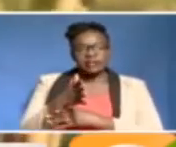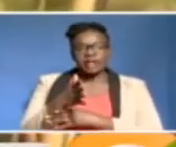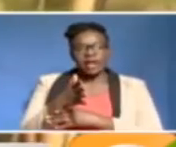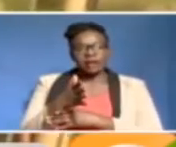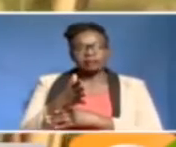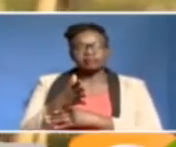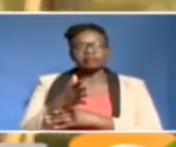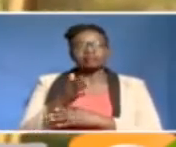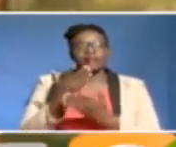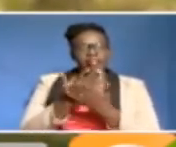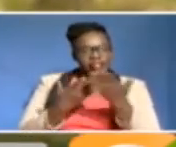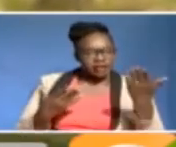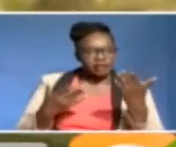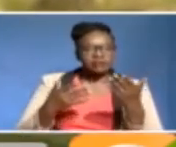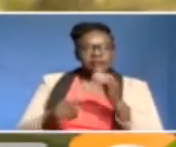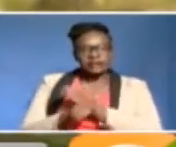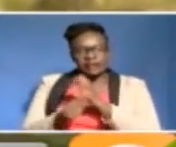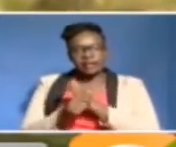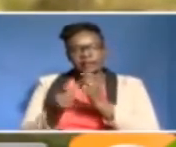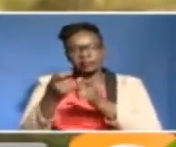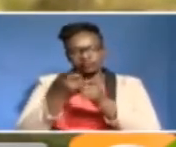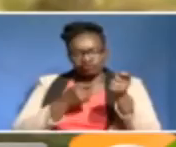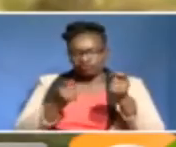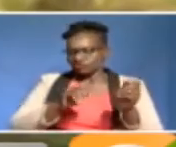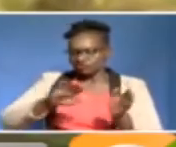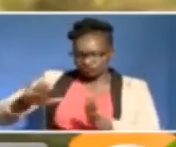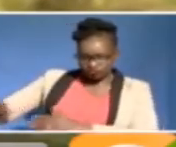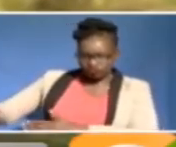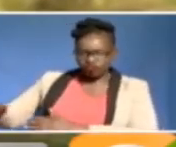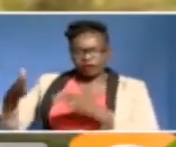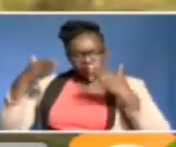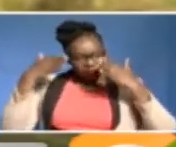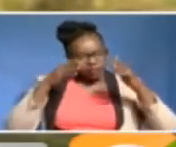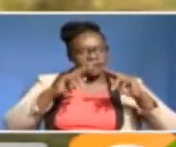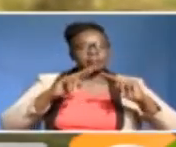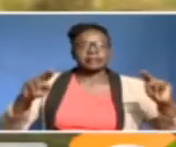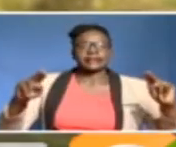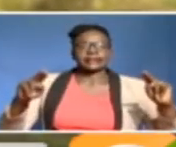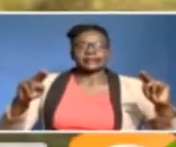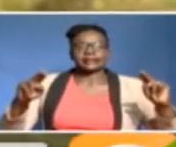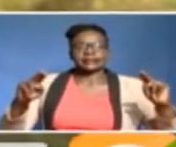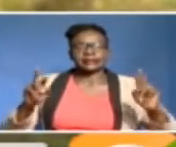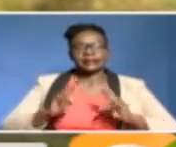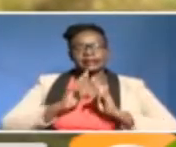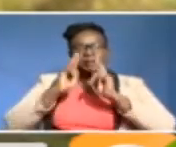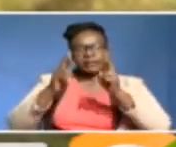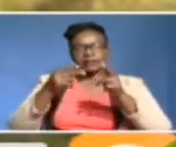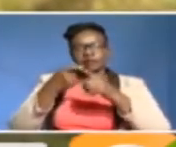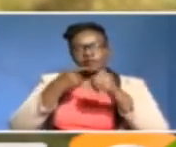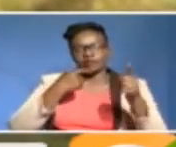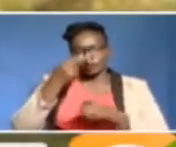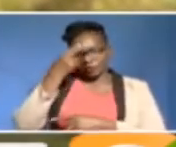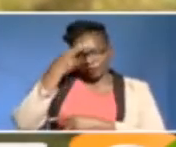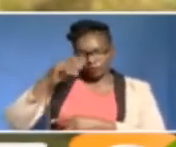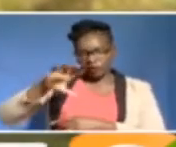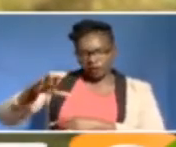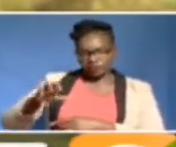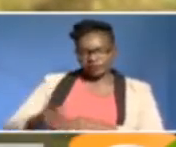yao kando na kudumisha amani. Steven Letoni kiripotia runinga ya Citizen kutoka eneo la Ololo Ipangi, kaunti ya Narok.